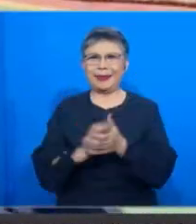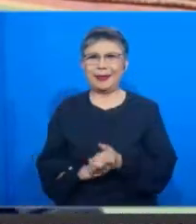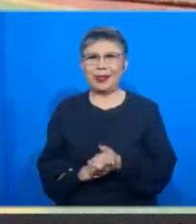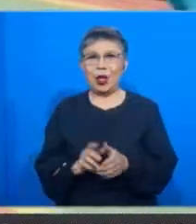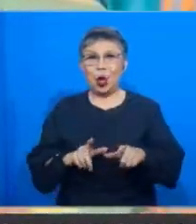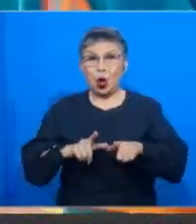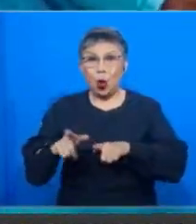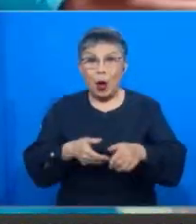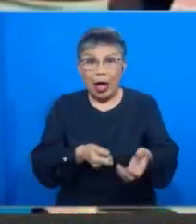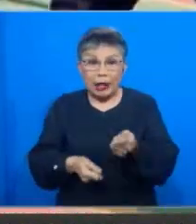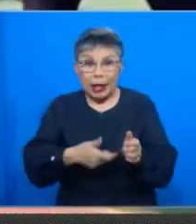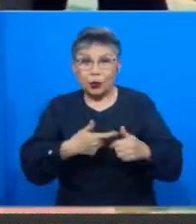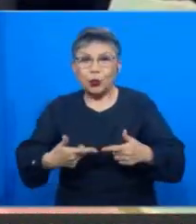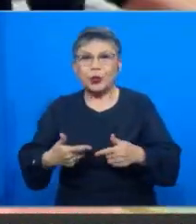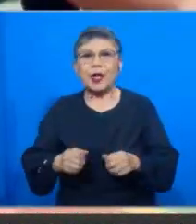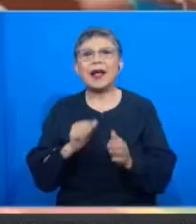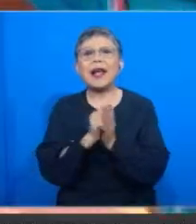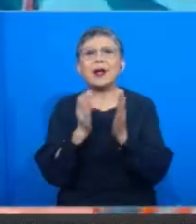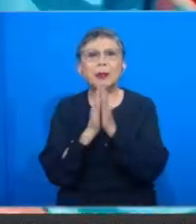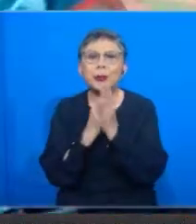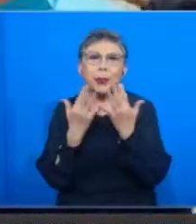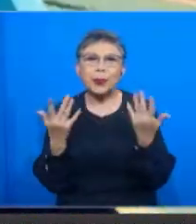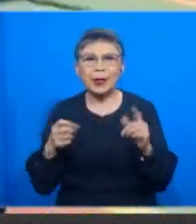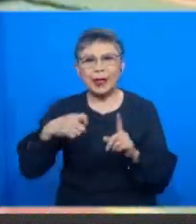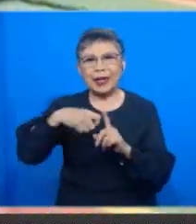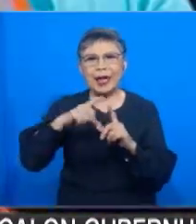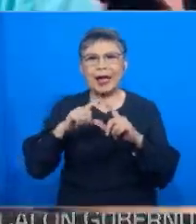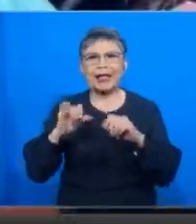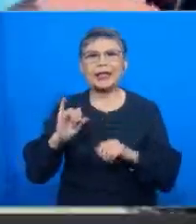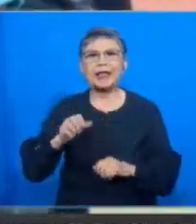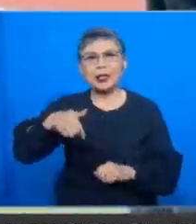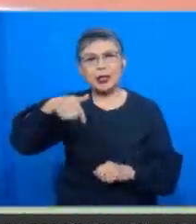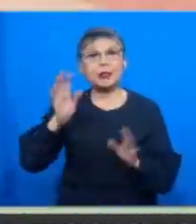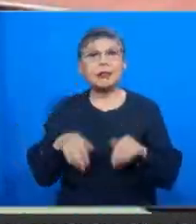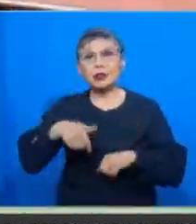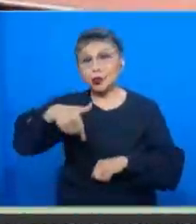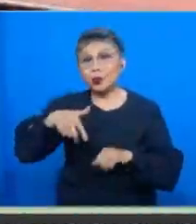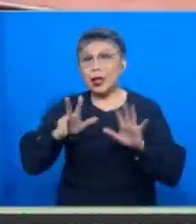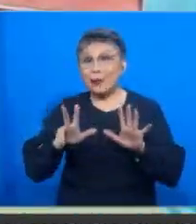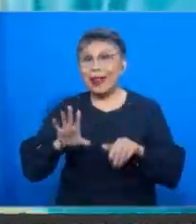Lomba tarik lokomotif ini digelar dalam rangka hari ulang tahun PT KAI ke-78.